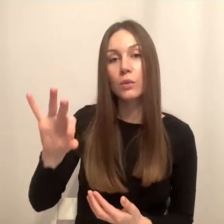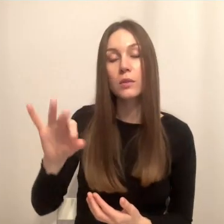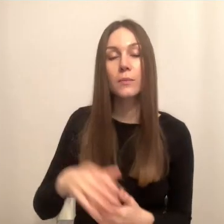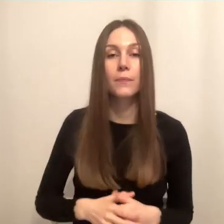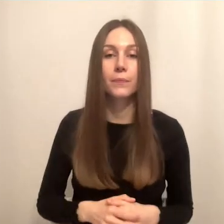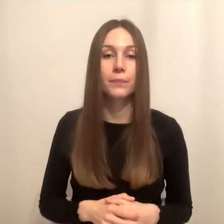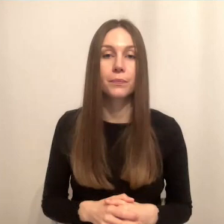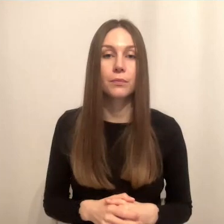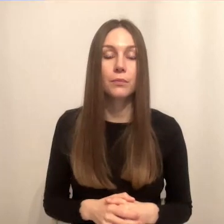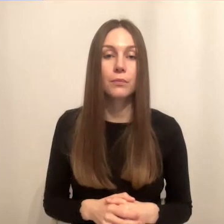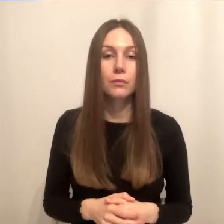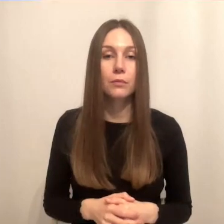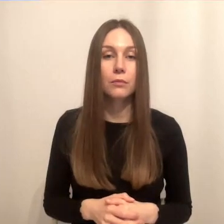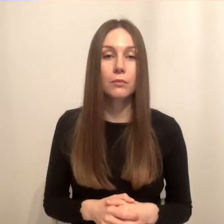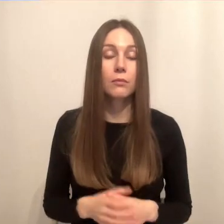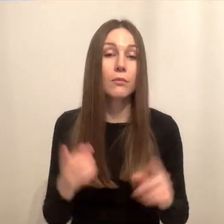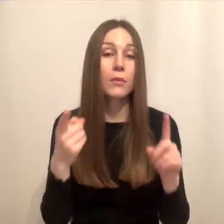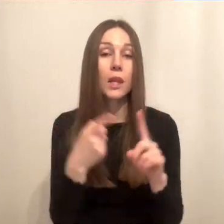Tai visų pirma,